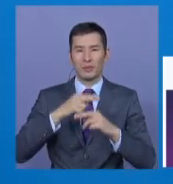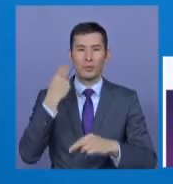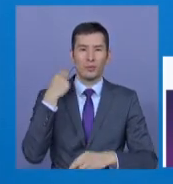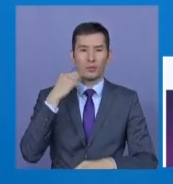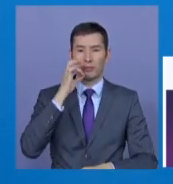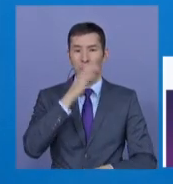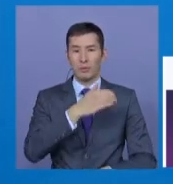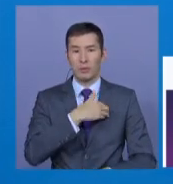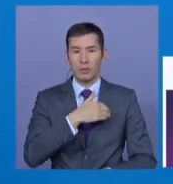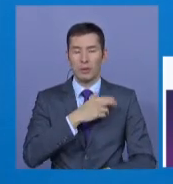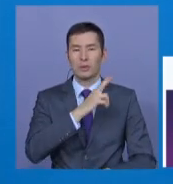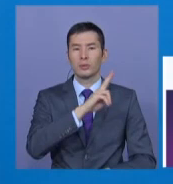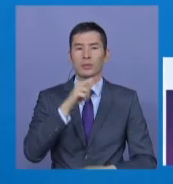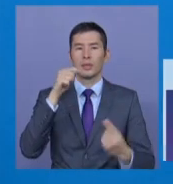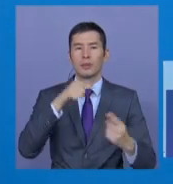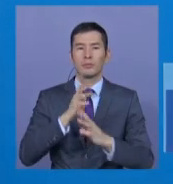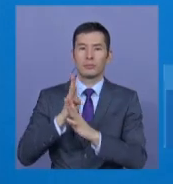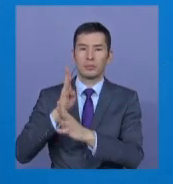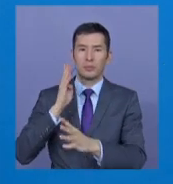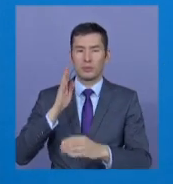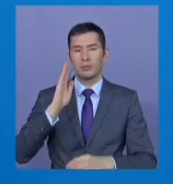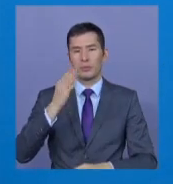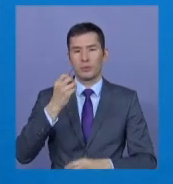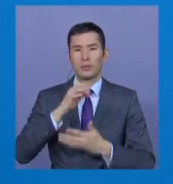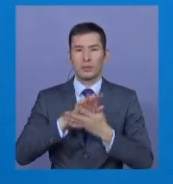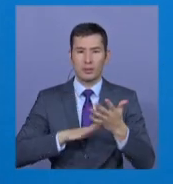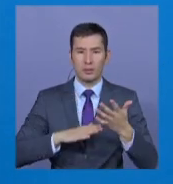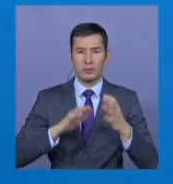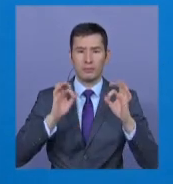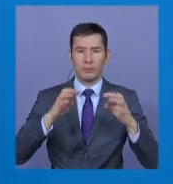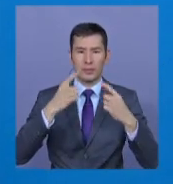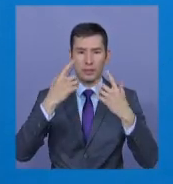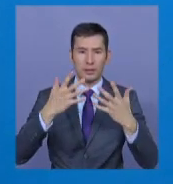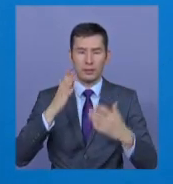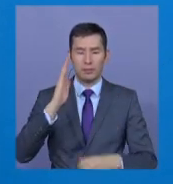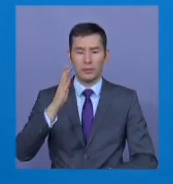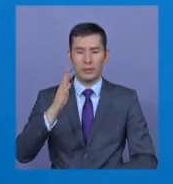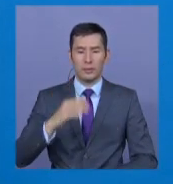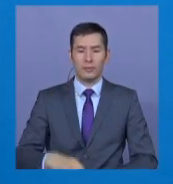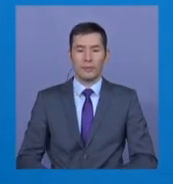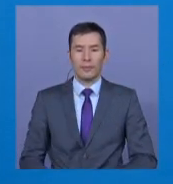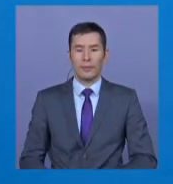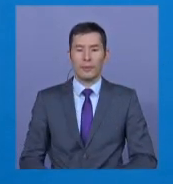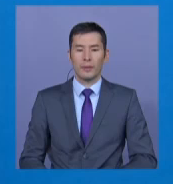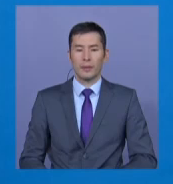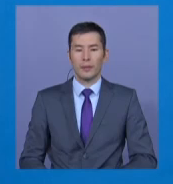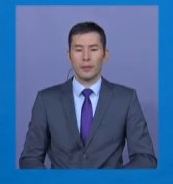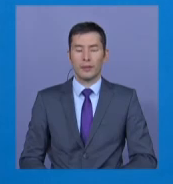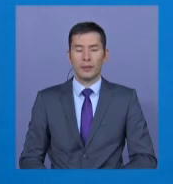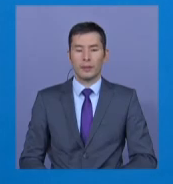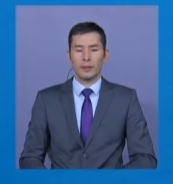кім кезекке тұра алады? Әлемаса осы Алматы қаласында